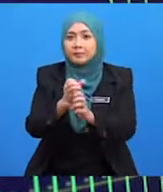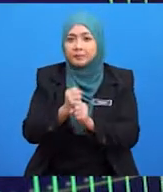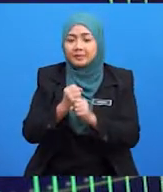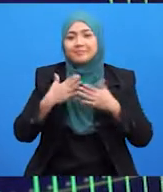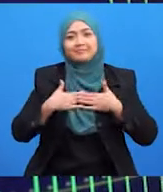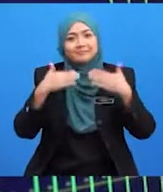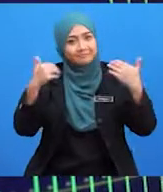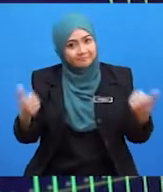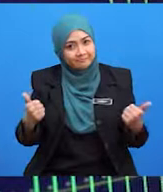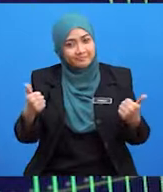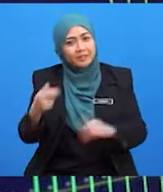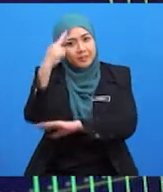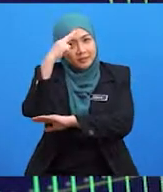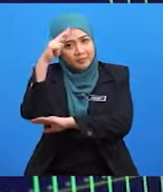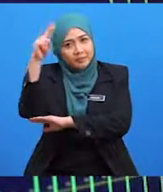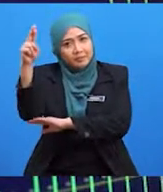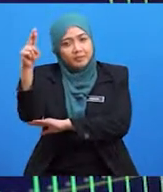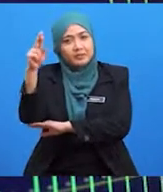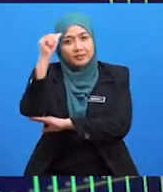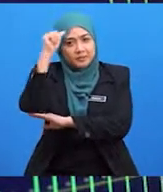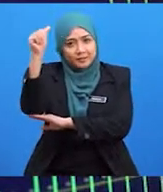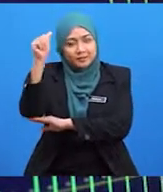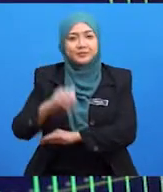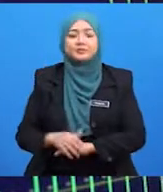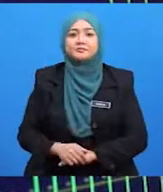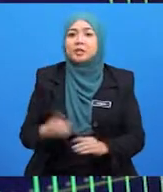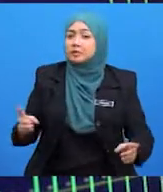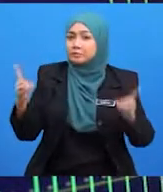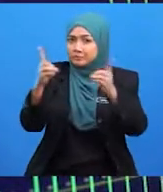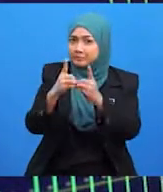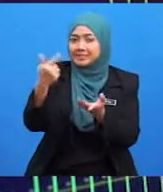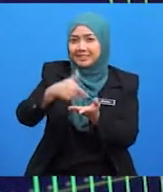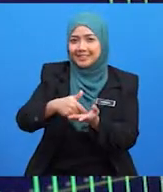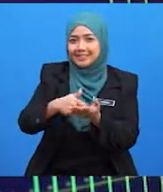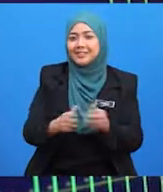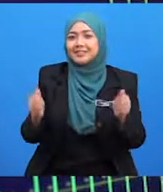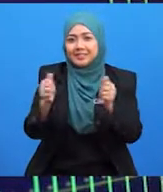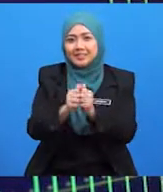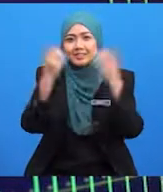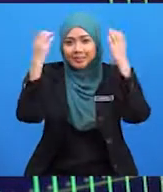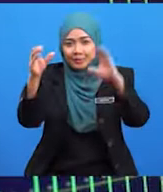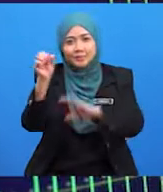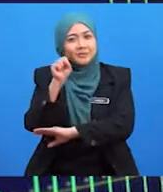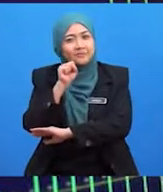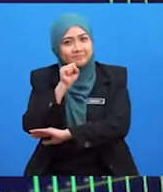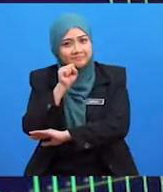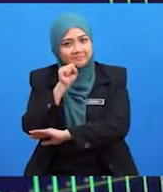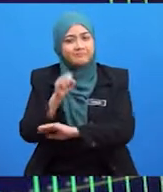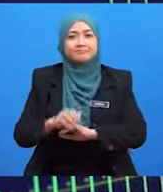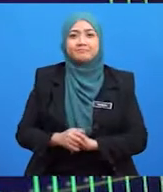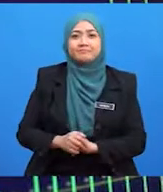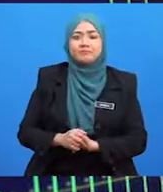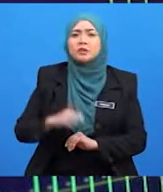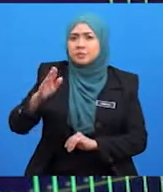dan dilimpahi rahmat Allah SWT. Bertemu kembali bersama dengan Cikgu Sila. Sebelum cikgu